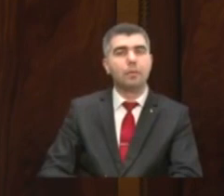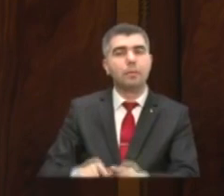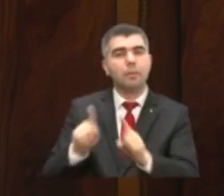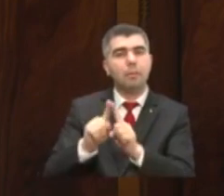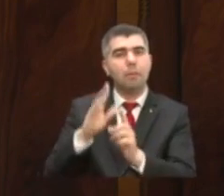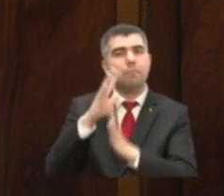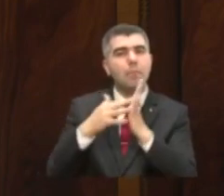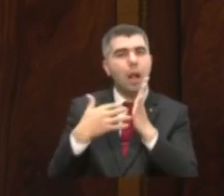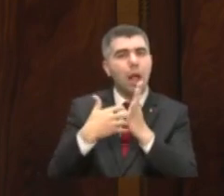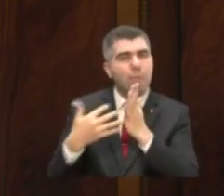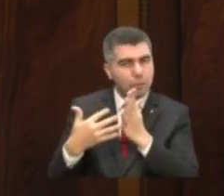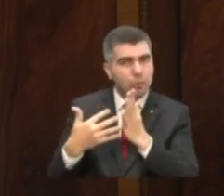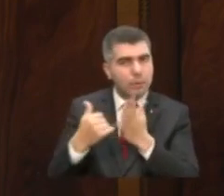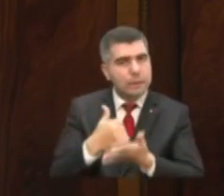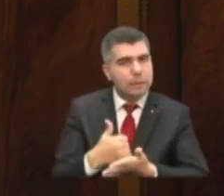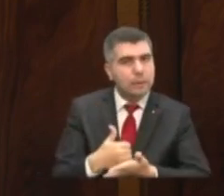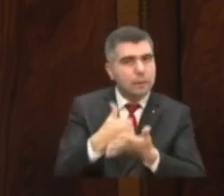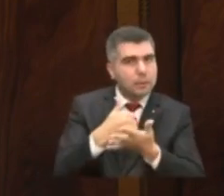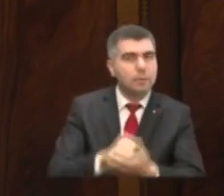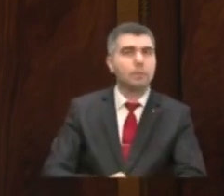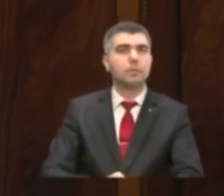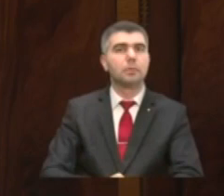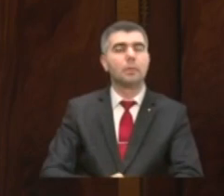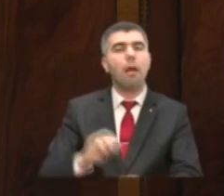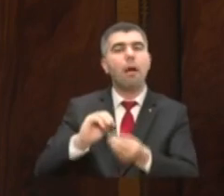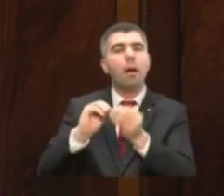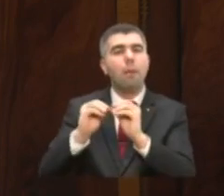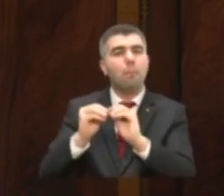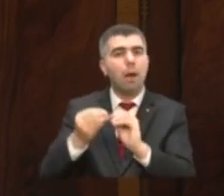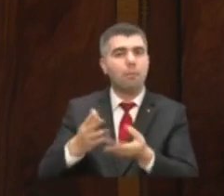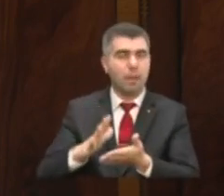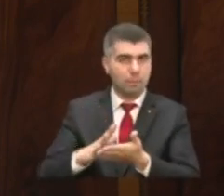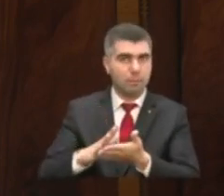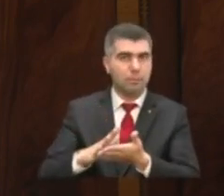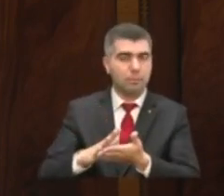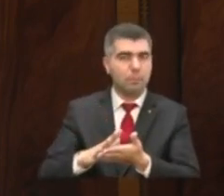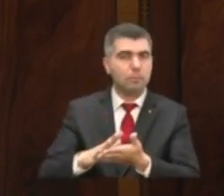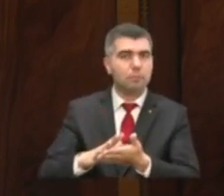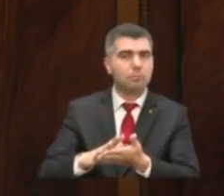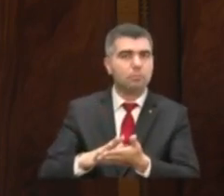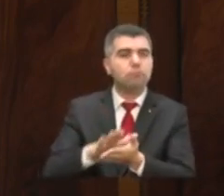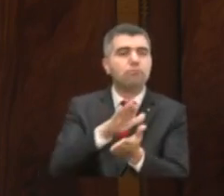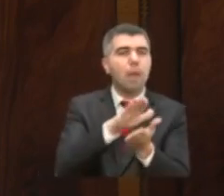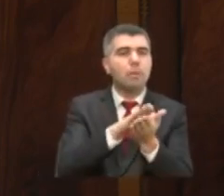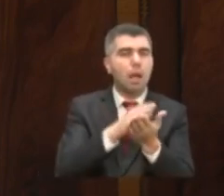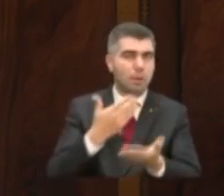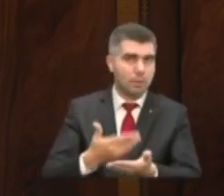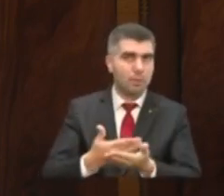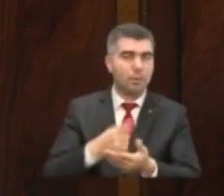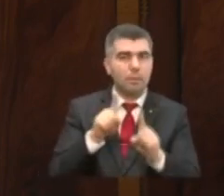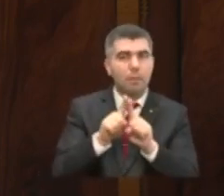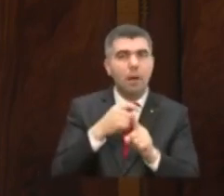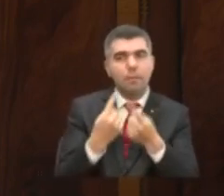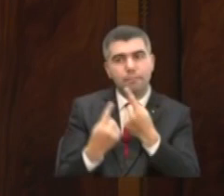وبرنامج امتياز، فإن هذا المشكل كما ما زال مطروحا ويتمثل بالأساس في ضعف